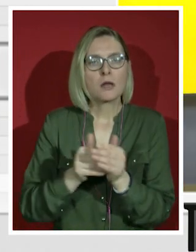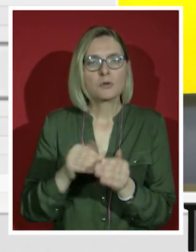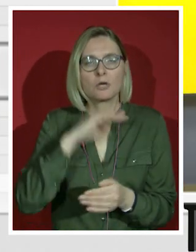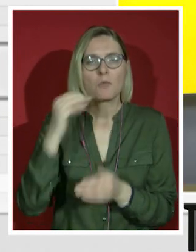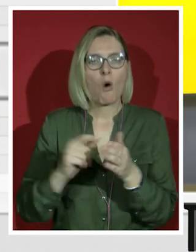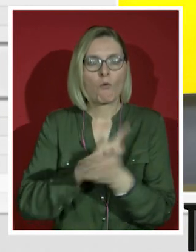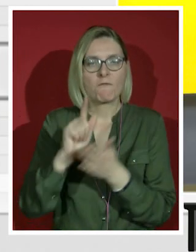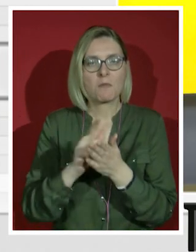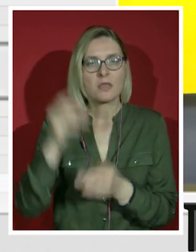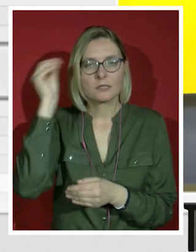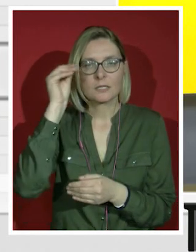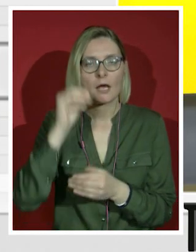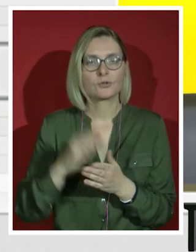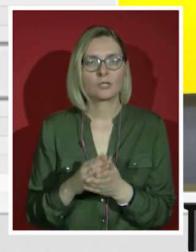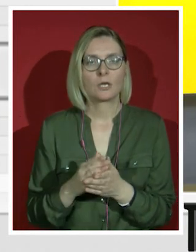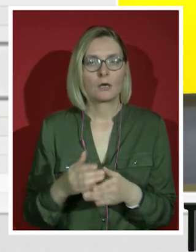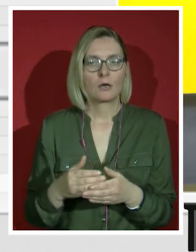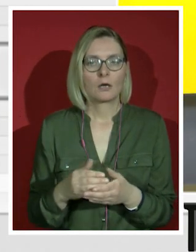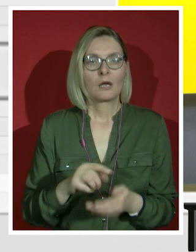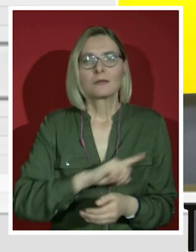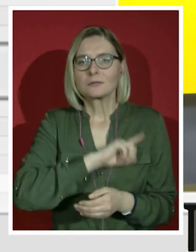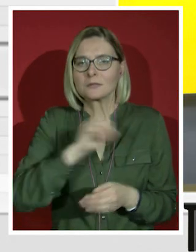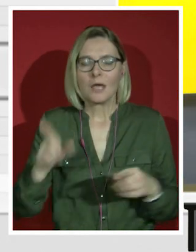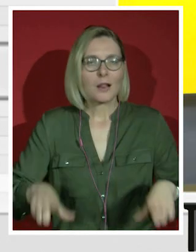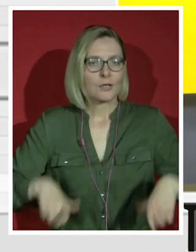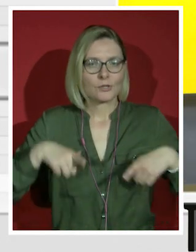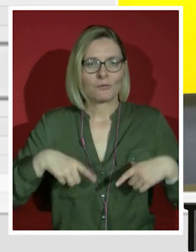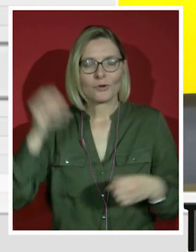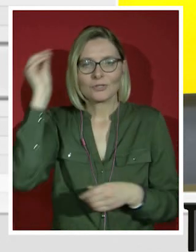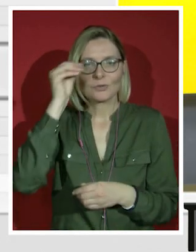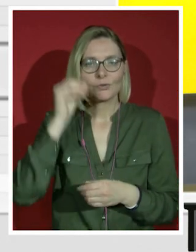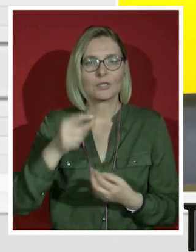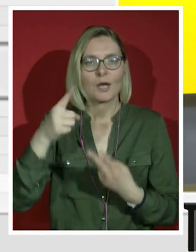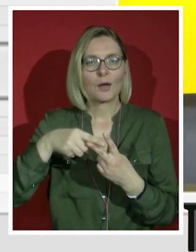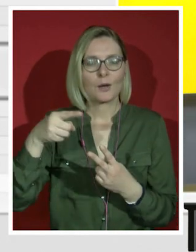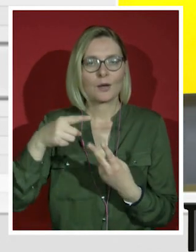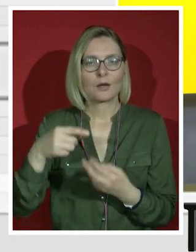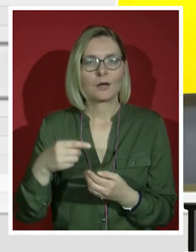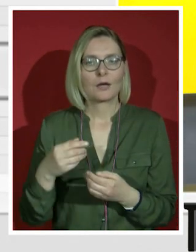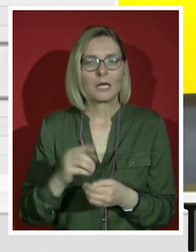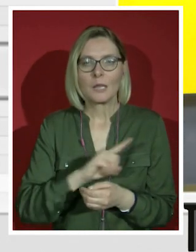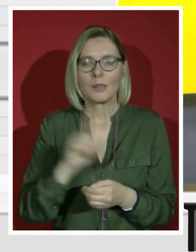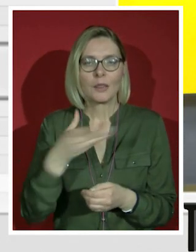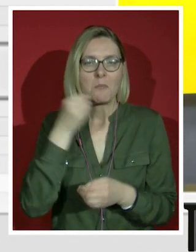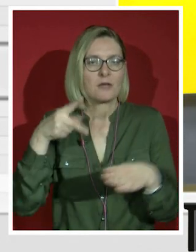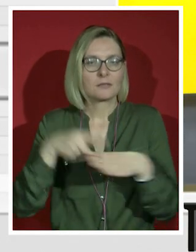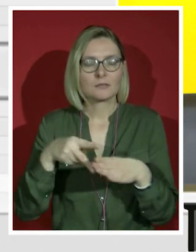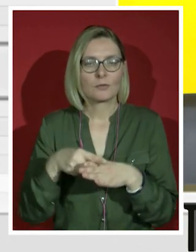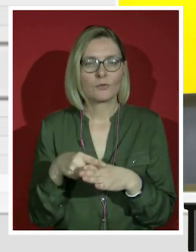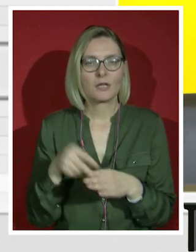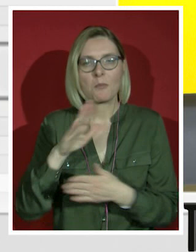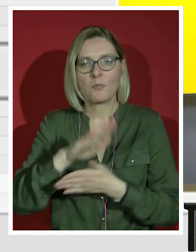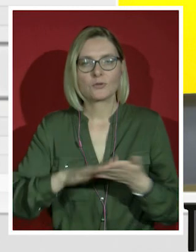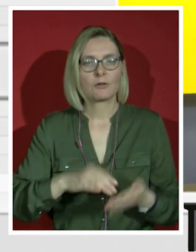учи? Па, се учи ти цел живот, јас мислам дека пчелите ќе се учат. Немат застанување, почнавме и